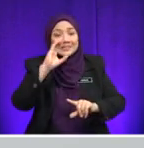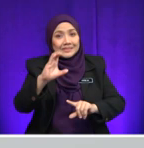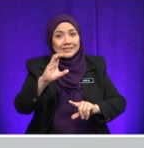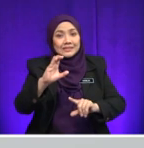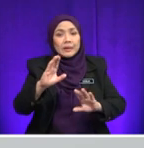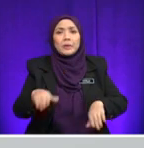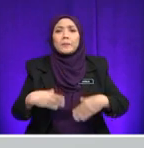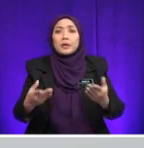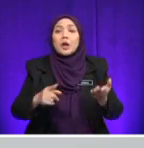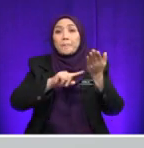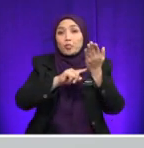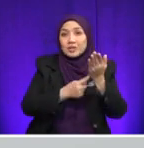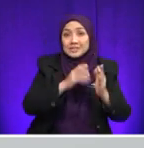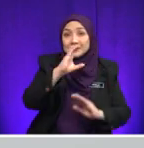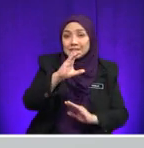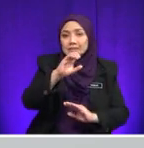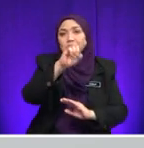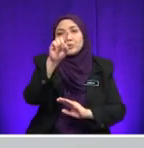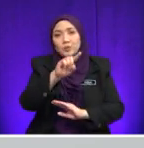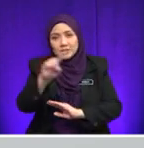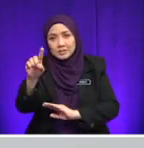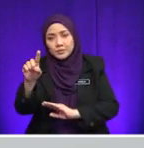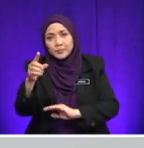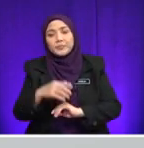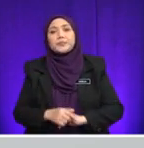si kita akan mulai dengan psikose 2 Oke